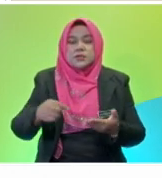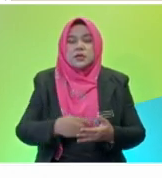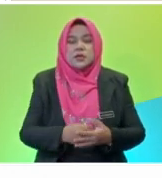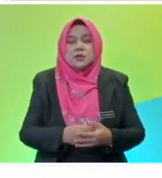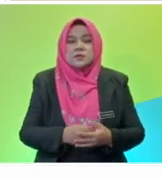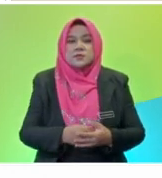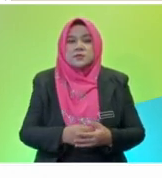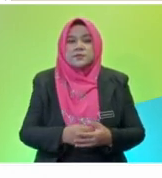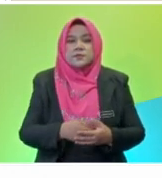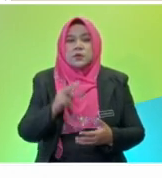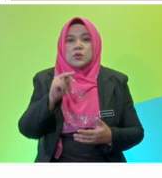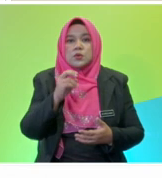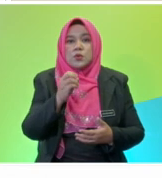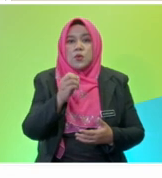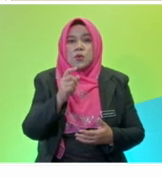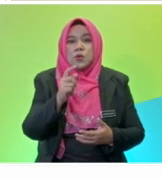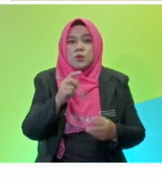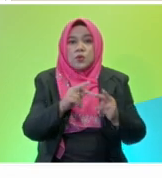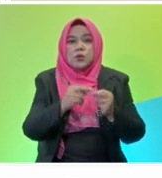notasi musik